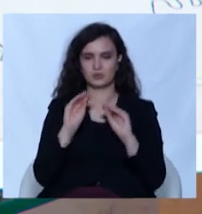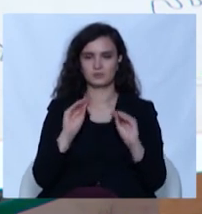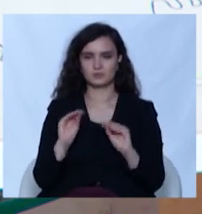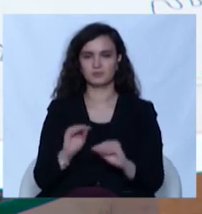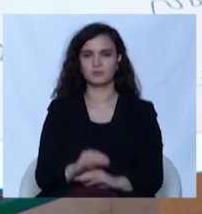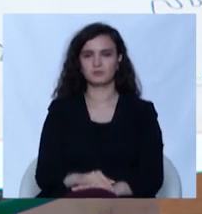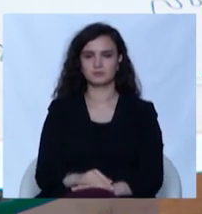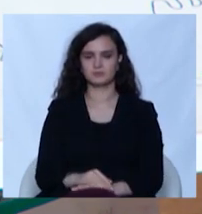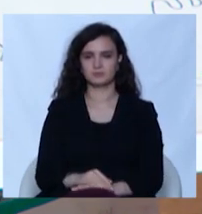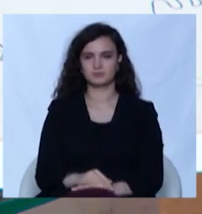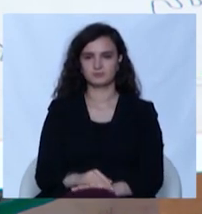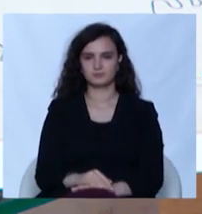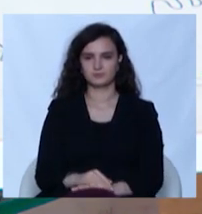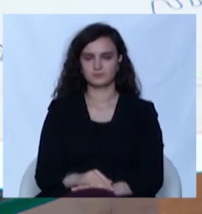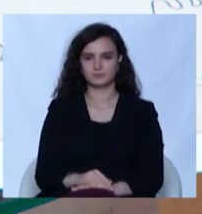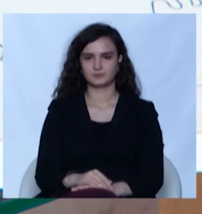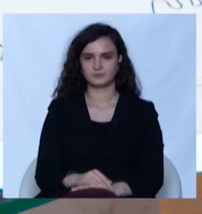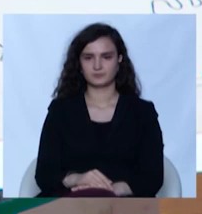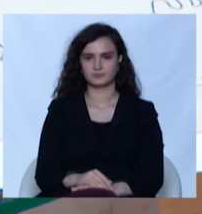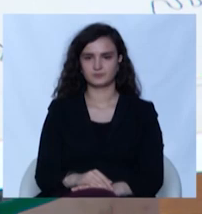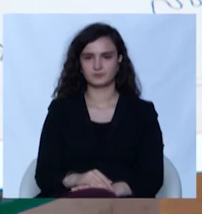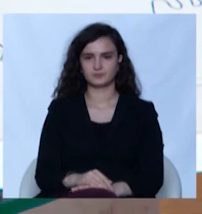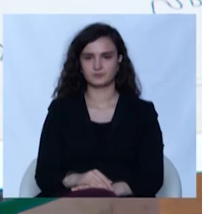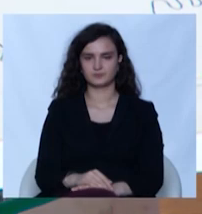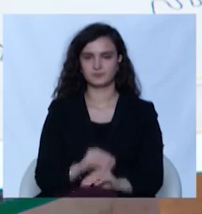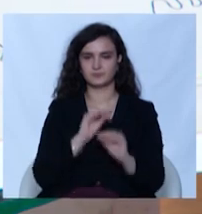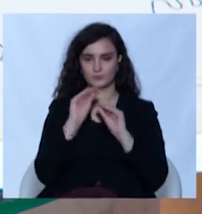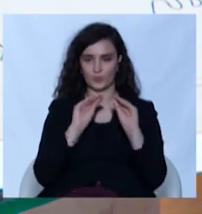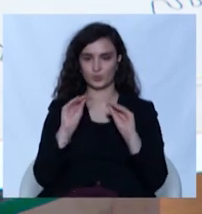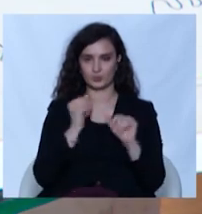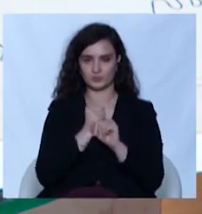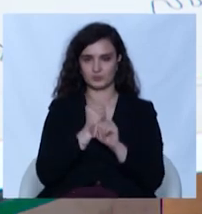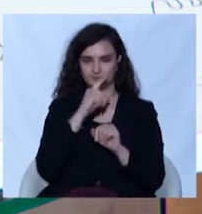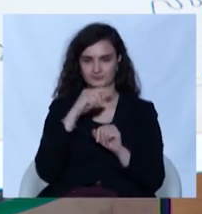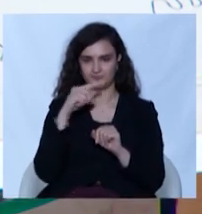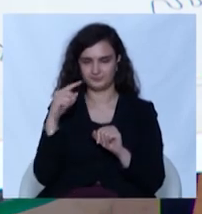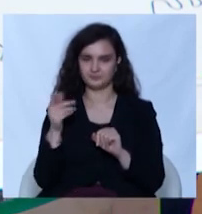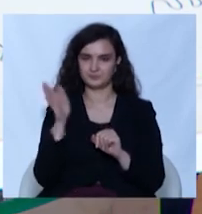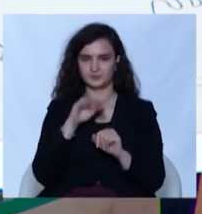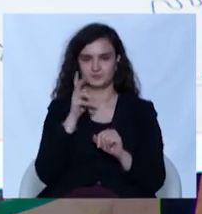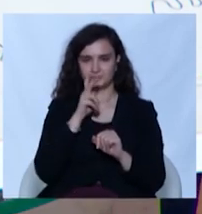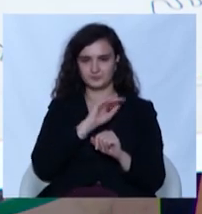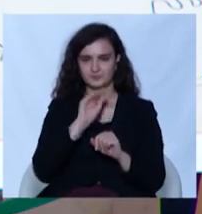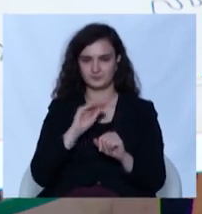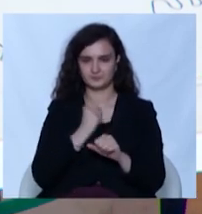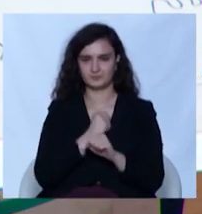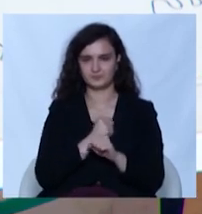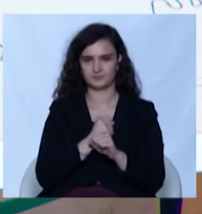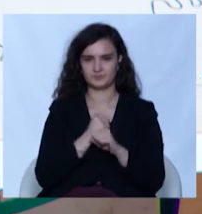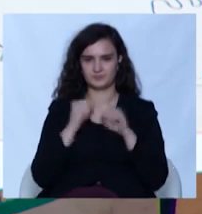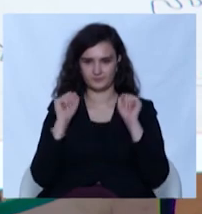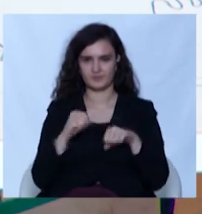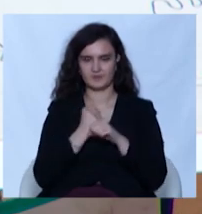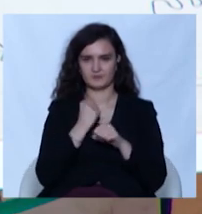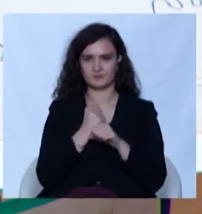რაც ნიშნავს მორთულობას სიტყვასიტყვით, ხო? მოდი მოვრთოთ და შეგვიძლია